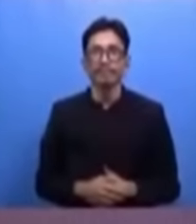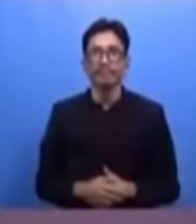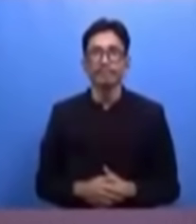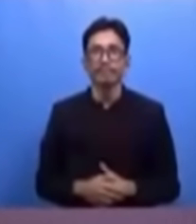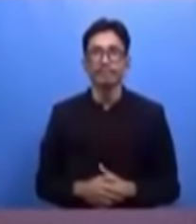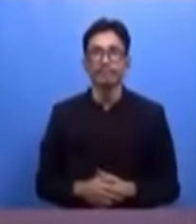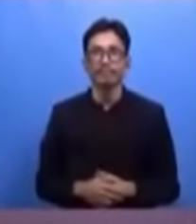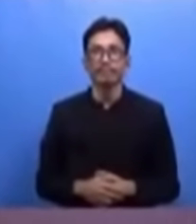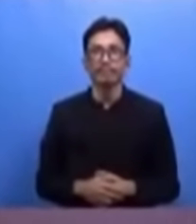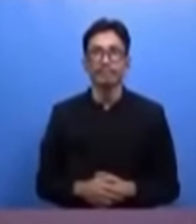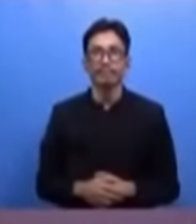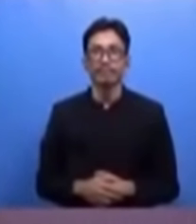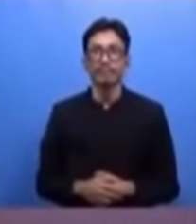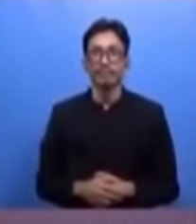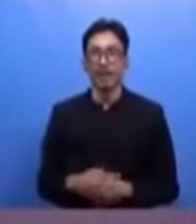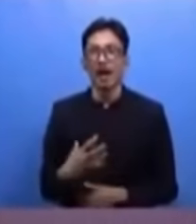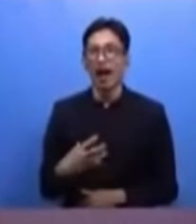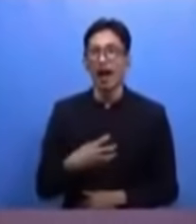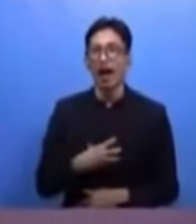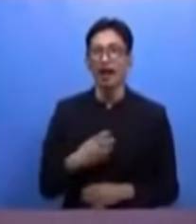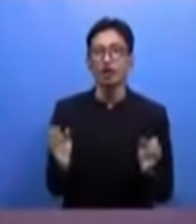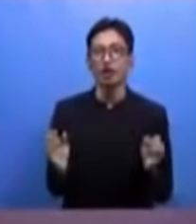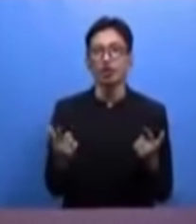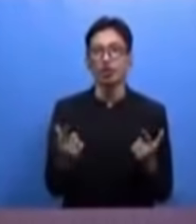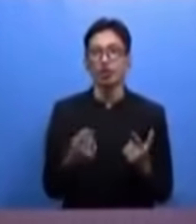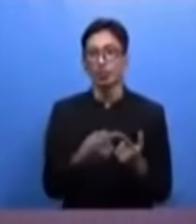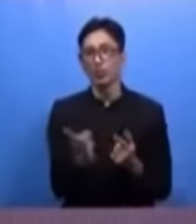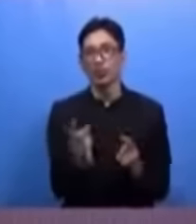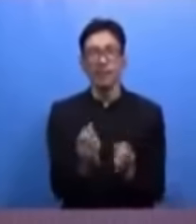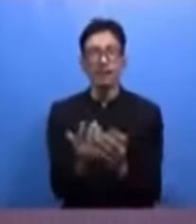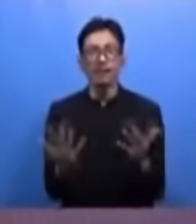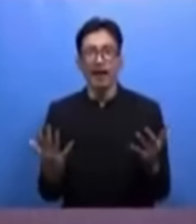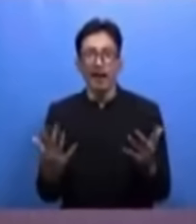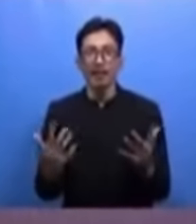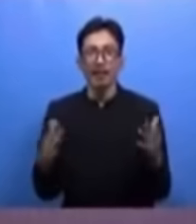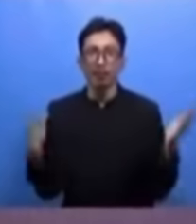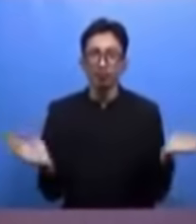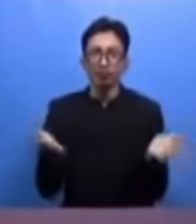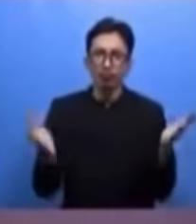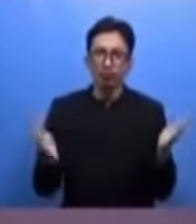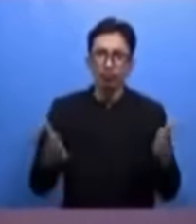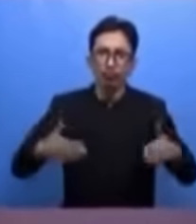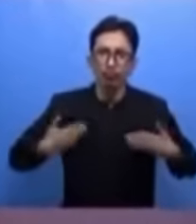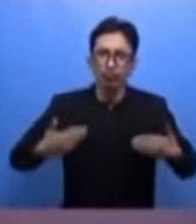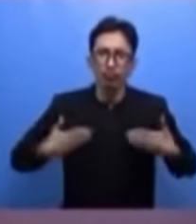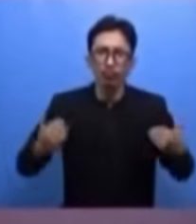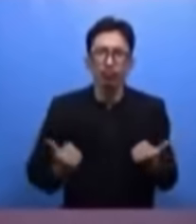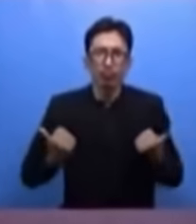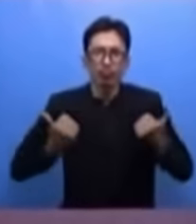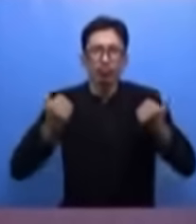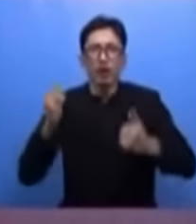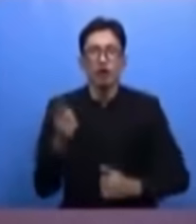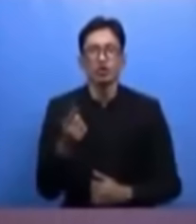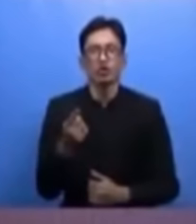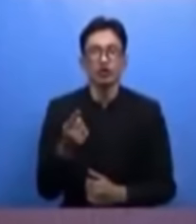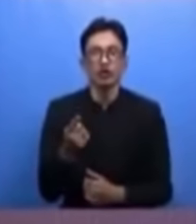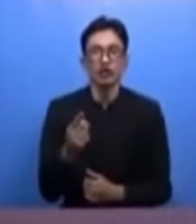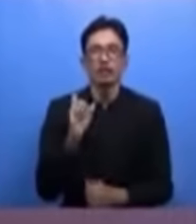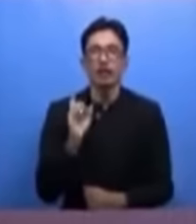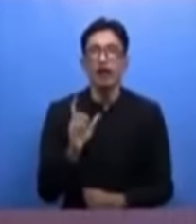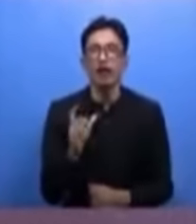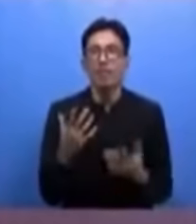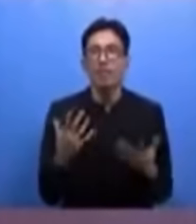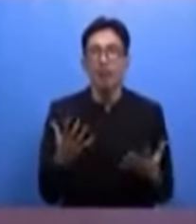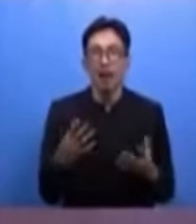hak hidup, hidup makmur untuk masyarakatnya. Bagaimana biar masyarakat hidup makmur? Ya masyarakat